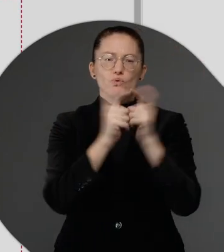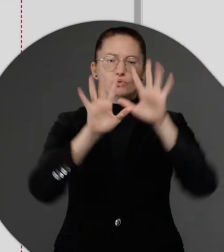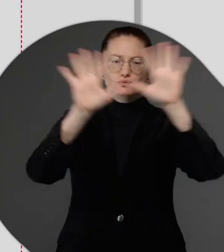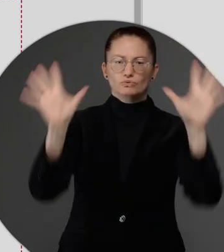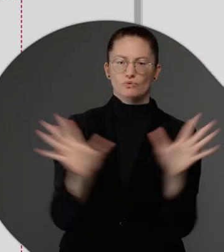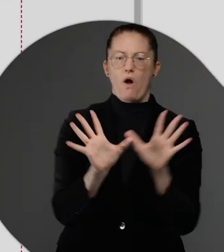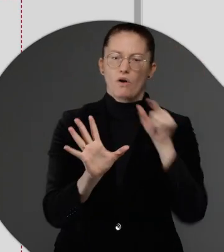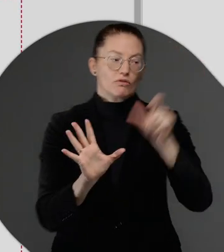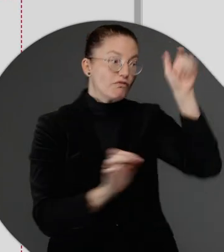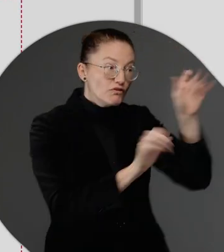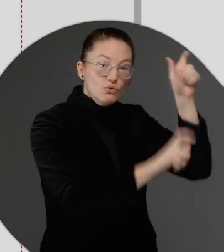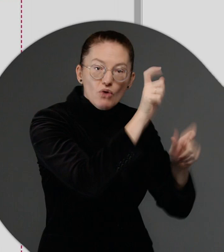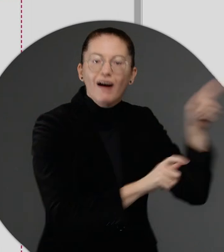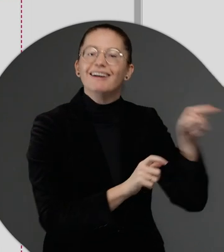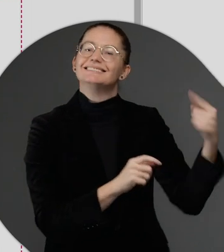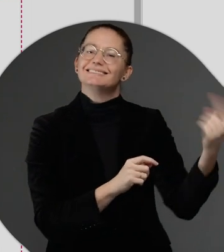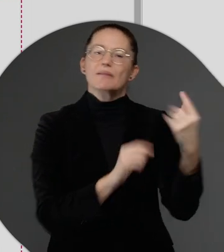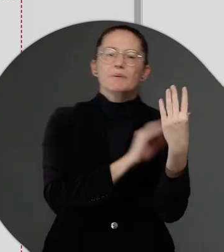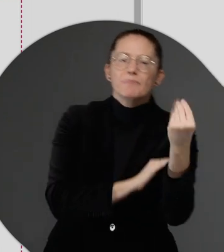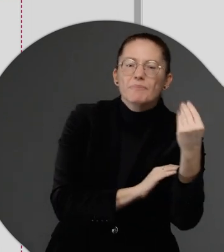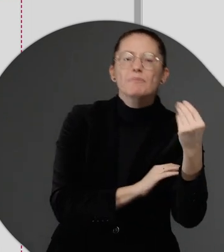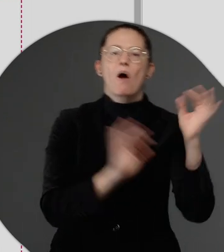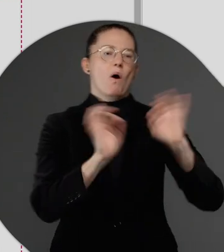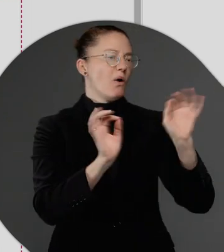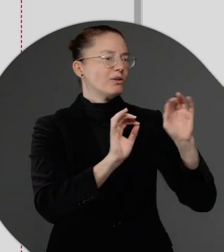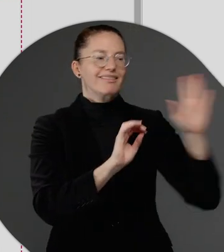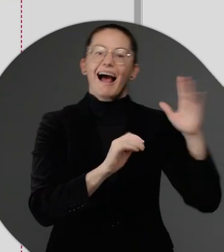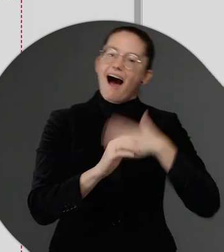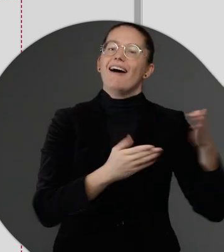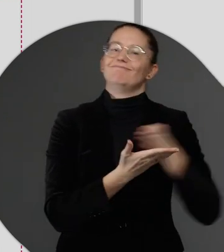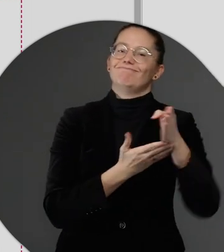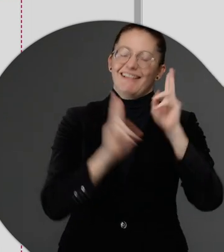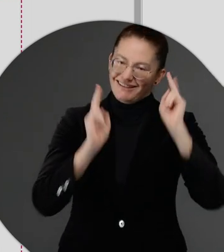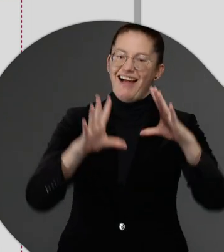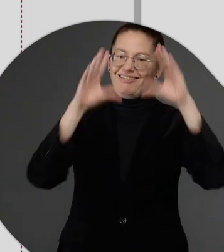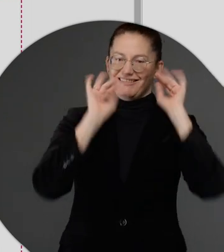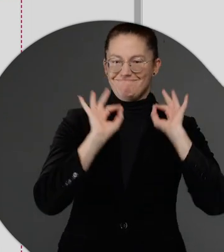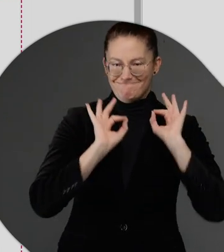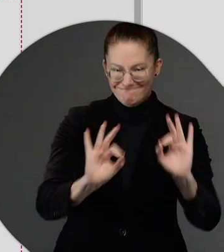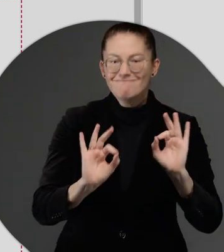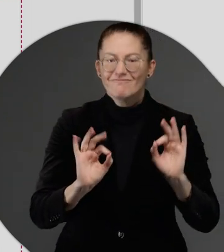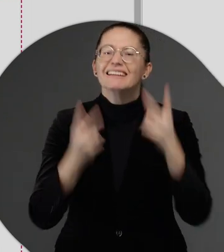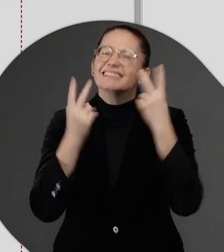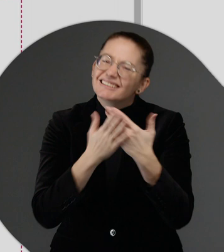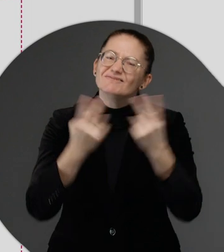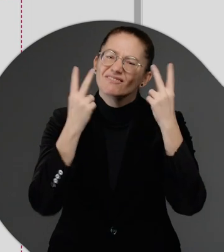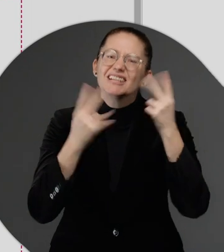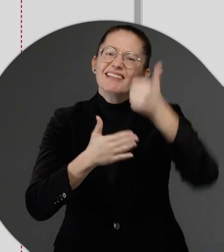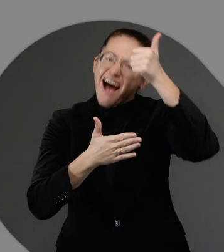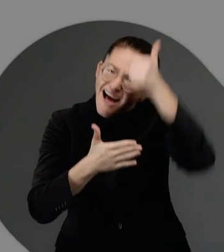Funktionalitäten gelten, damit insbesondere BenutzerInnen von Screenreadern und anderen Hilfsmitteln sich auf ihrer Website problemlos